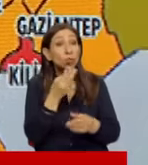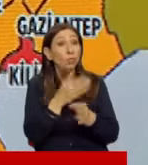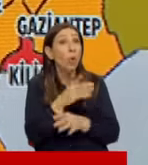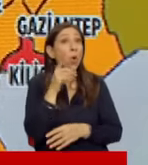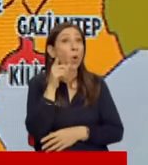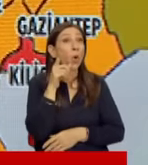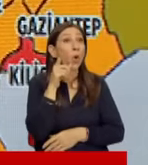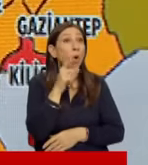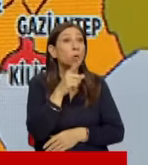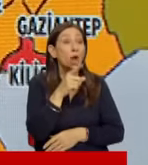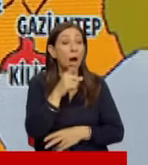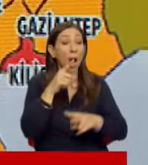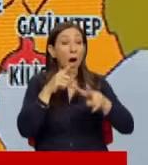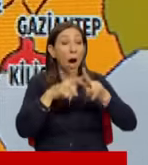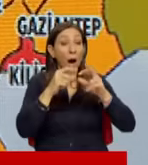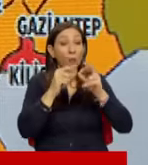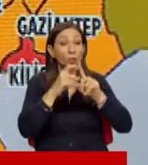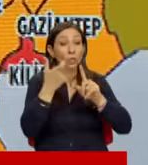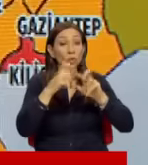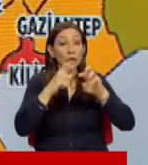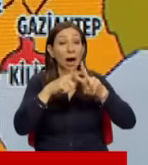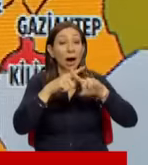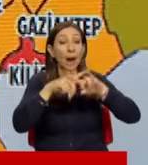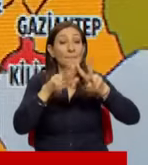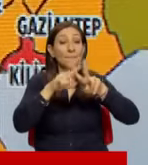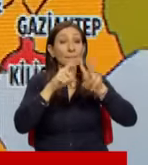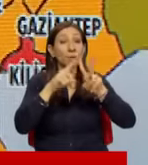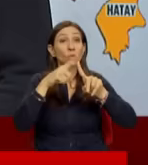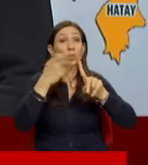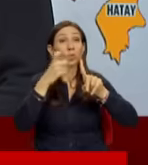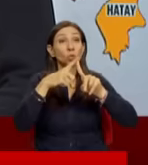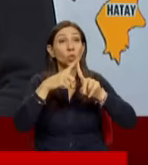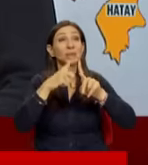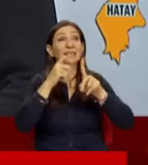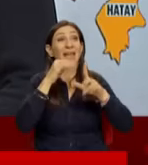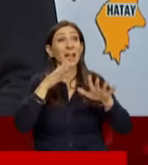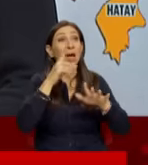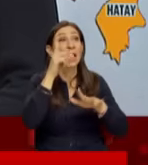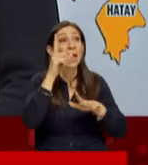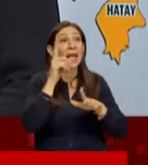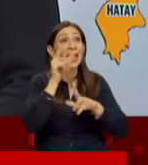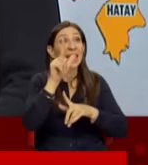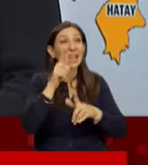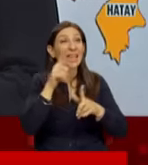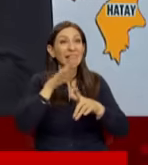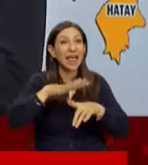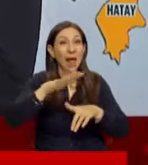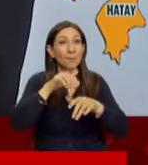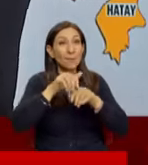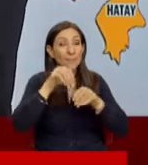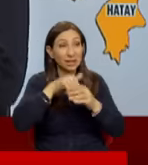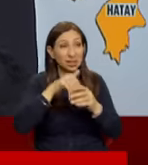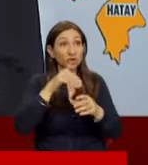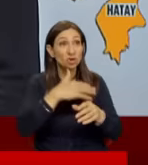Orada Abdurrahman Tutdere isminin anlaşılan o ki çok ciddi etkisi var. Çünkü il genel meclisinde %26 oy alıyor